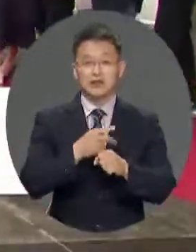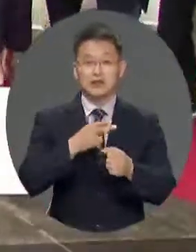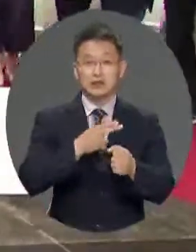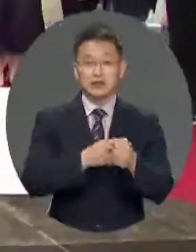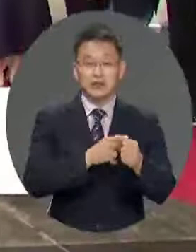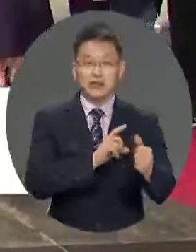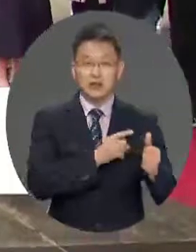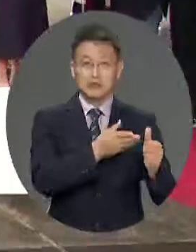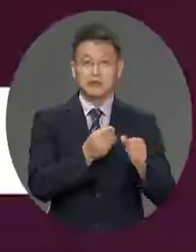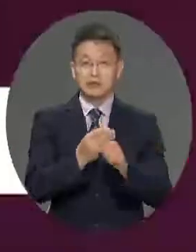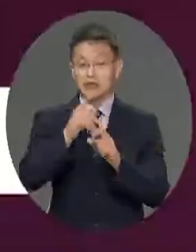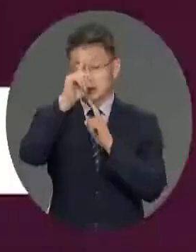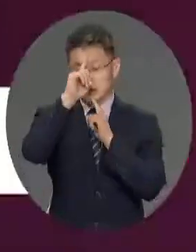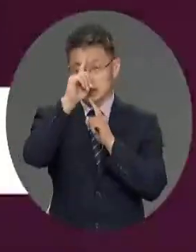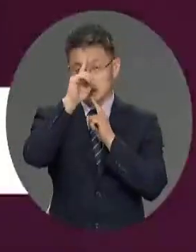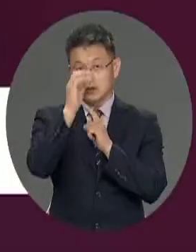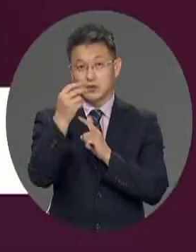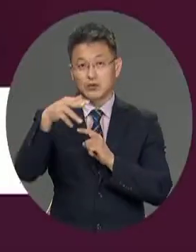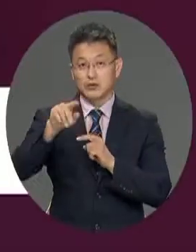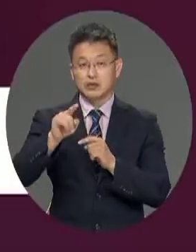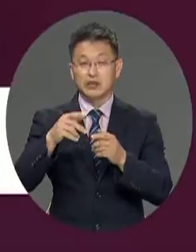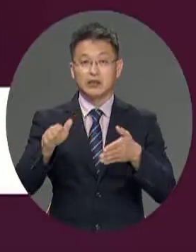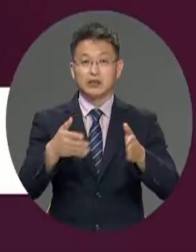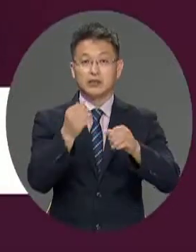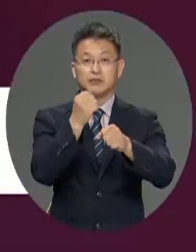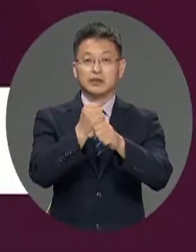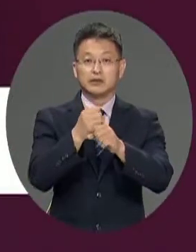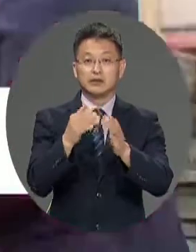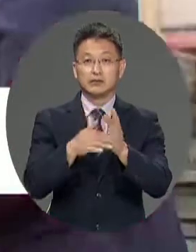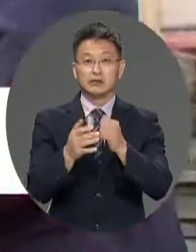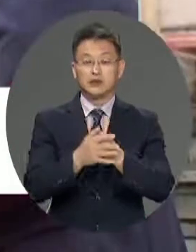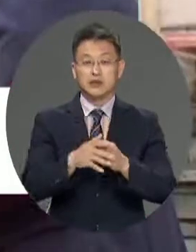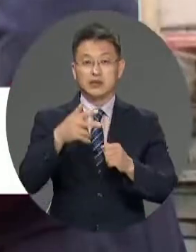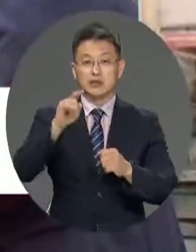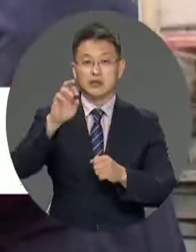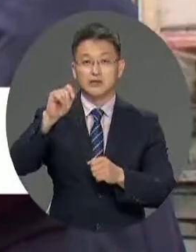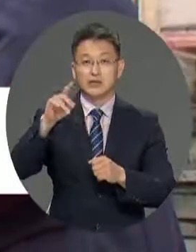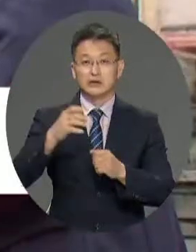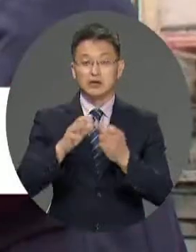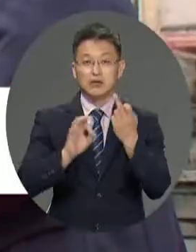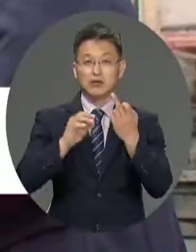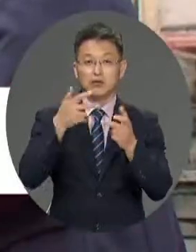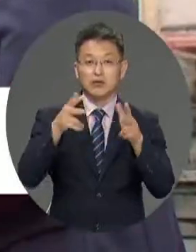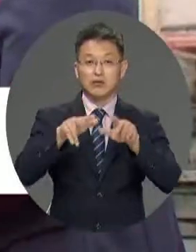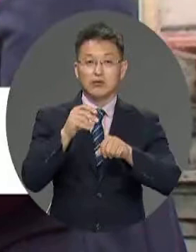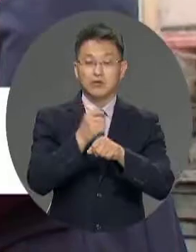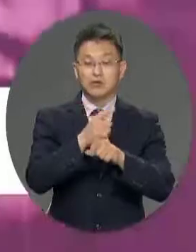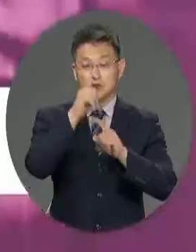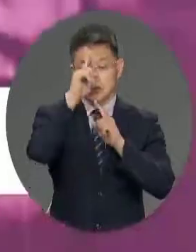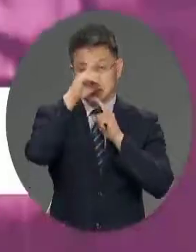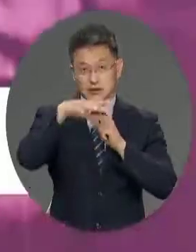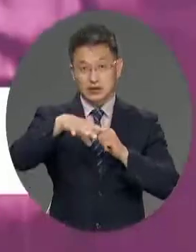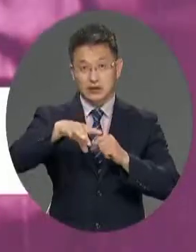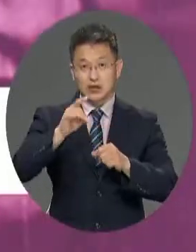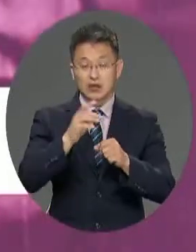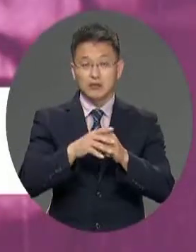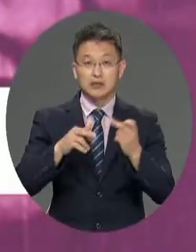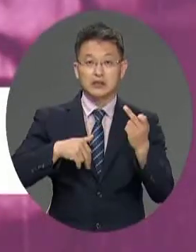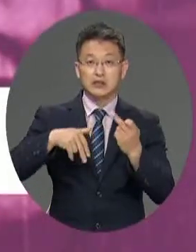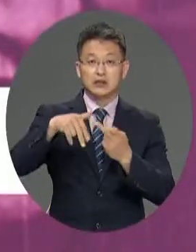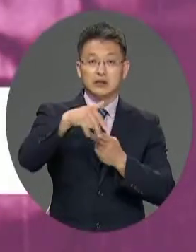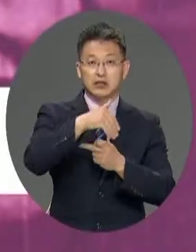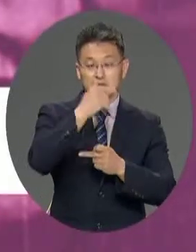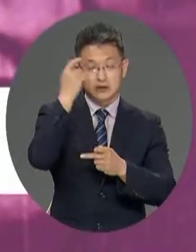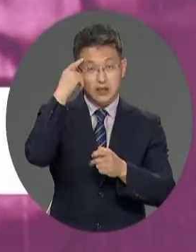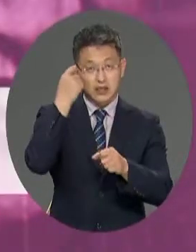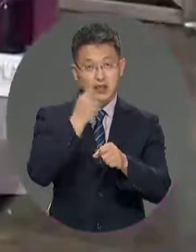딴 이호재 길이 조성돼 씁니다 진해제 망상 공원은 이요 재 선생이 생전에 산책과 사색을